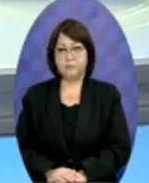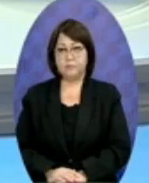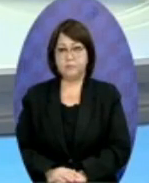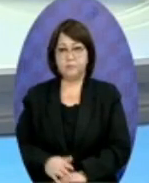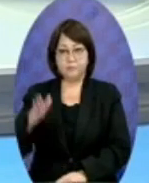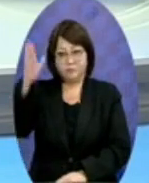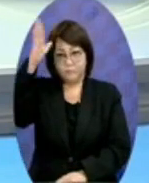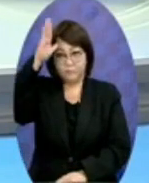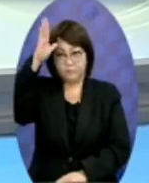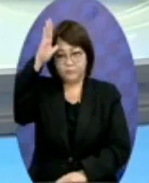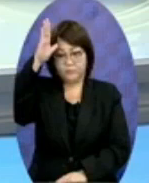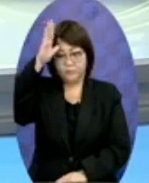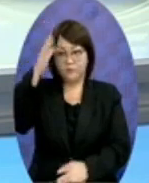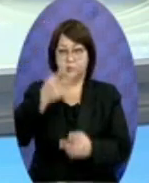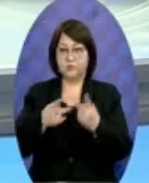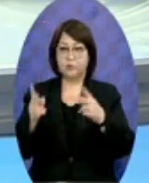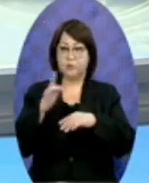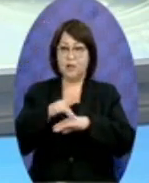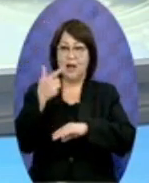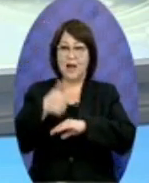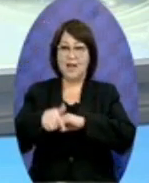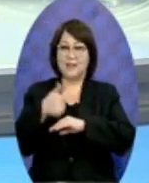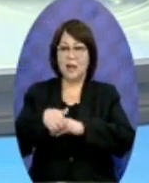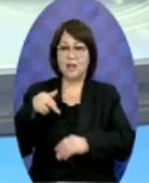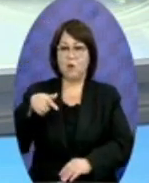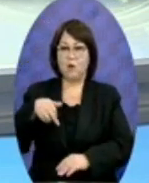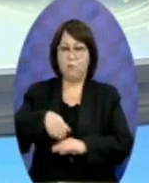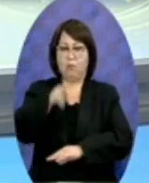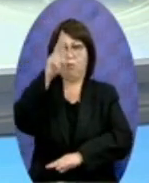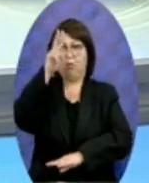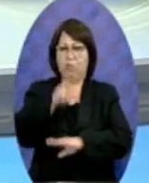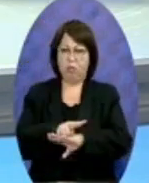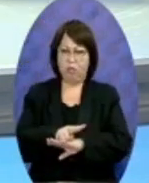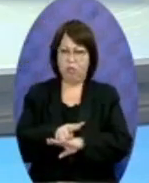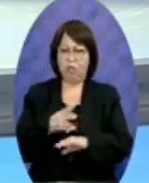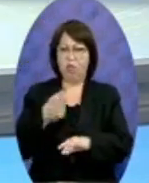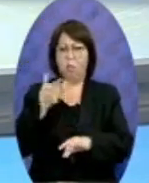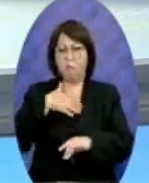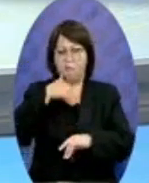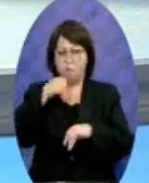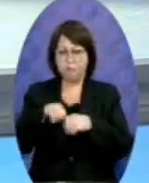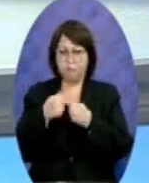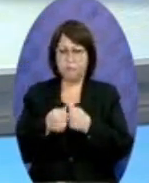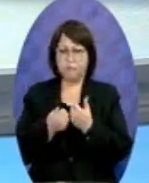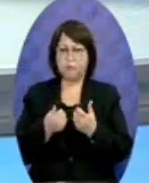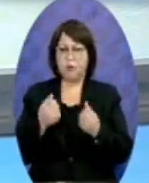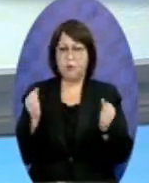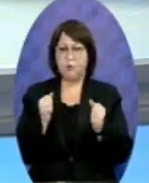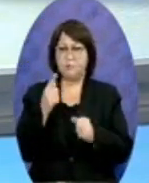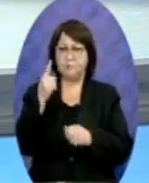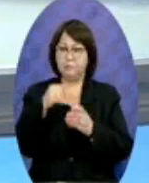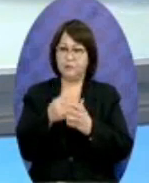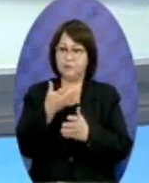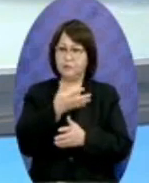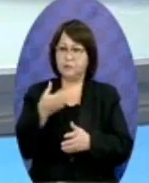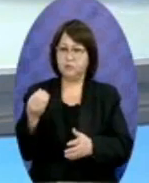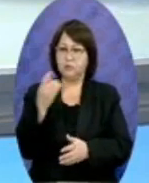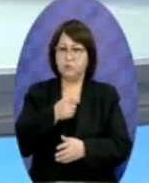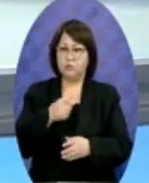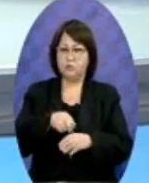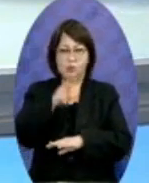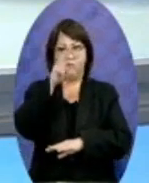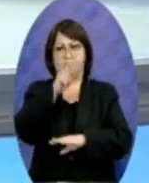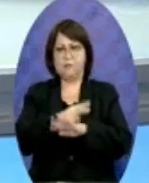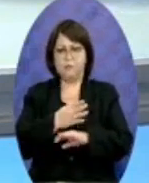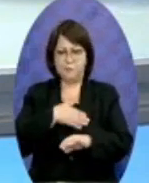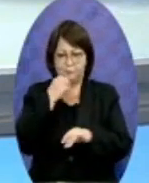Гэмтэл сонгох судлалын үндэсний төвдөө гудамж талбайд халтарч унаад гэмтсэн иргэд ихээхэн ирж байна. Өвлийн удиралд хамгийн багадаа 1500 гаруй хүн явганаас гэмтэж байгааг